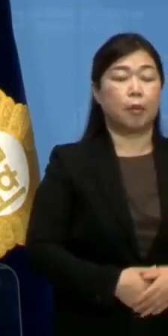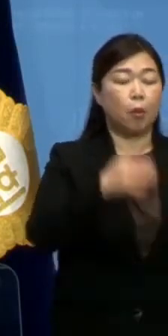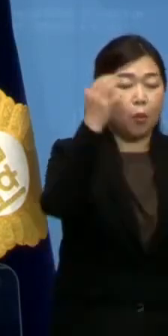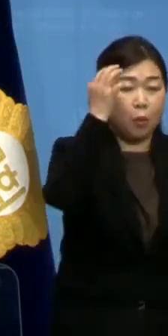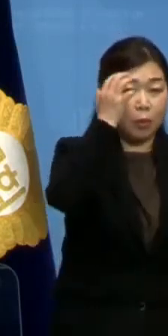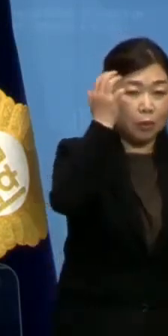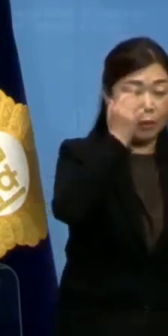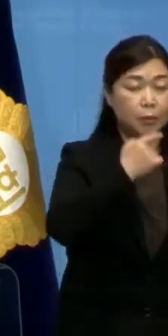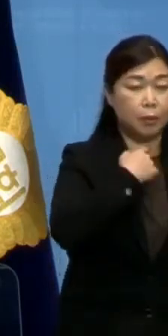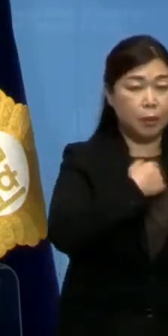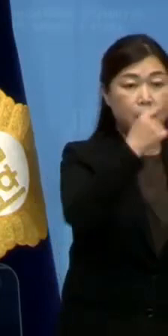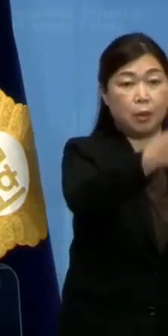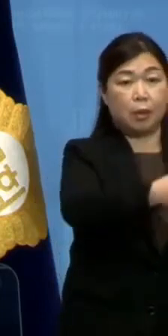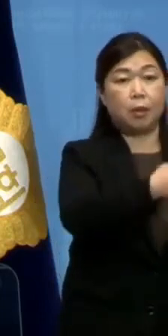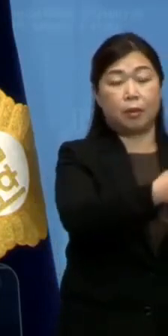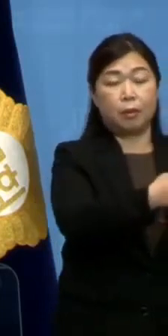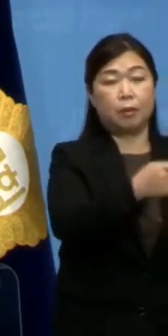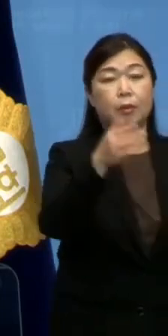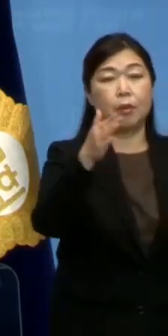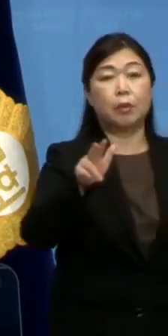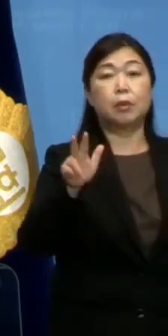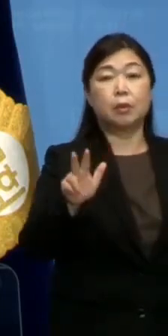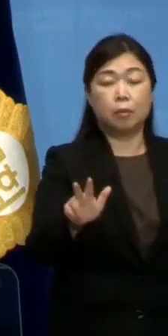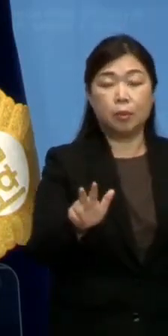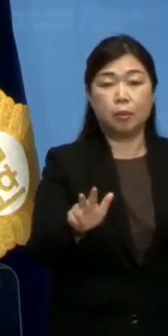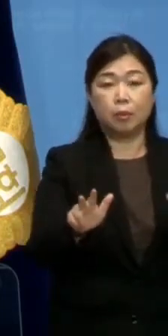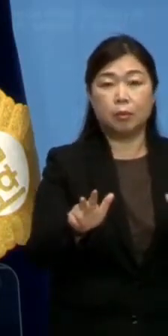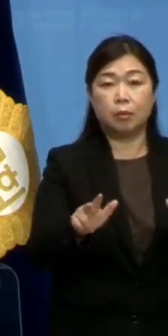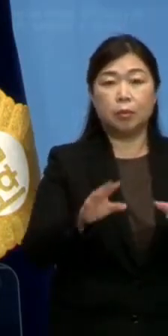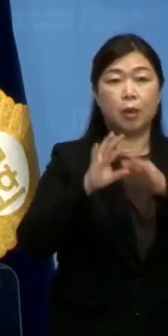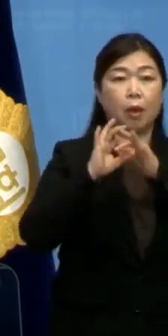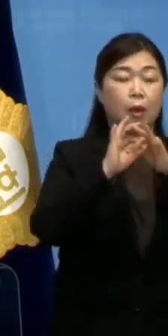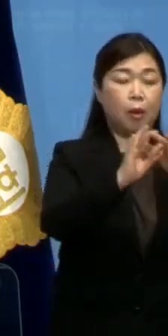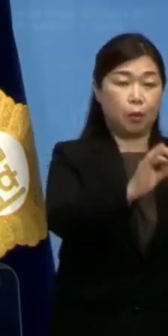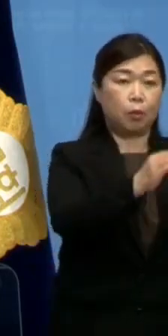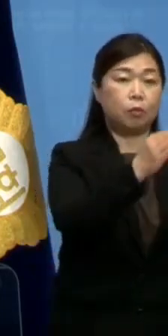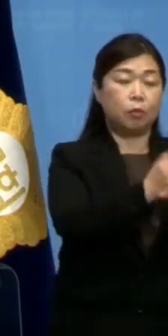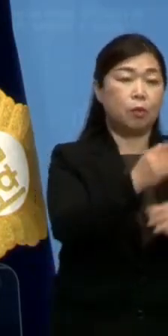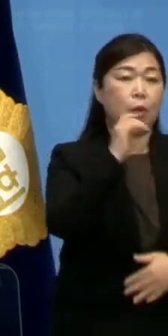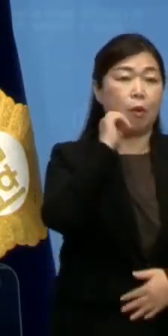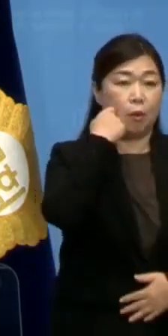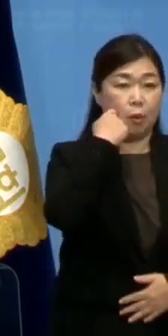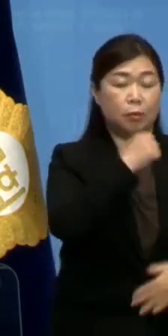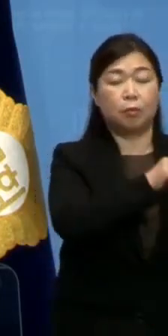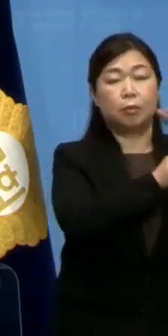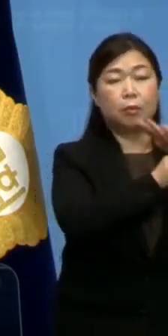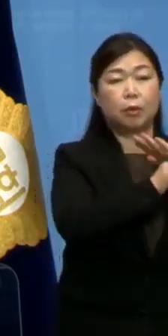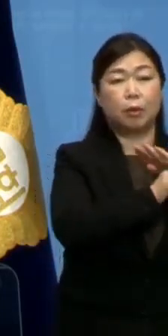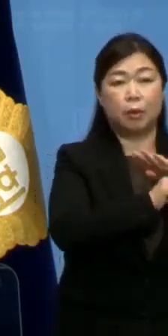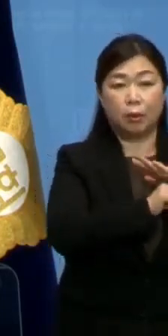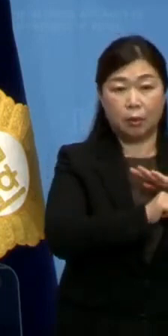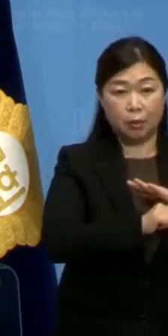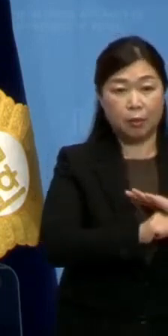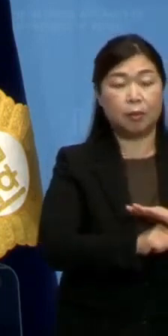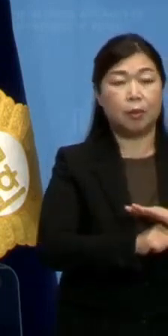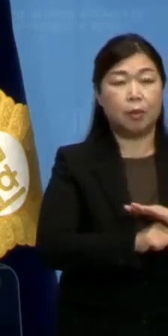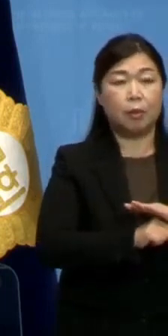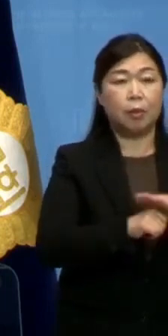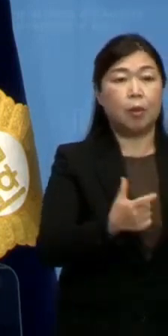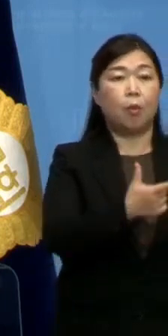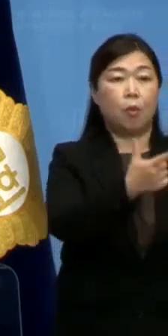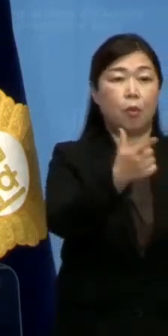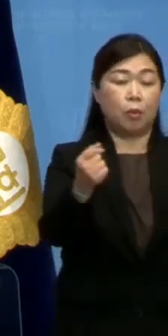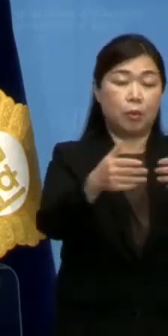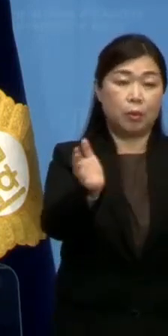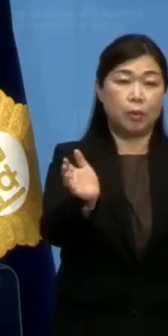고통스러웠던 지난 1년 그리고 지금도 이어지고 있는 어려움을 감내하면서 공동체의